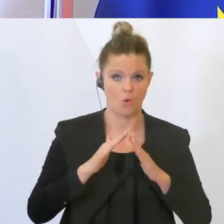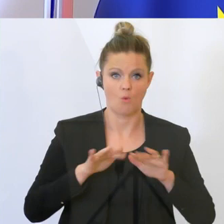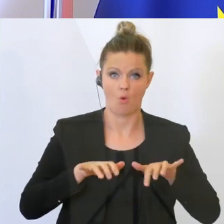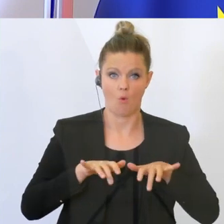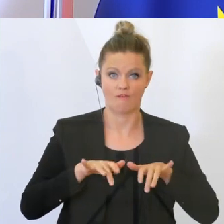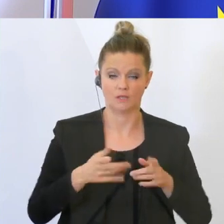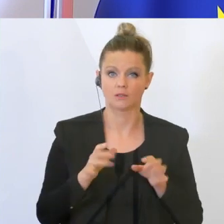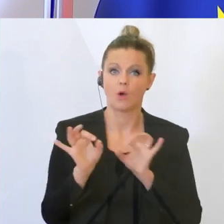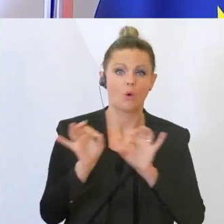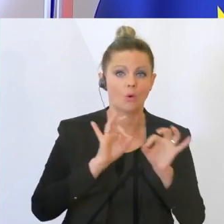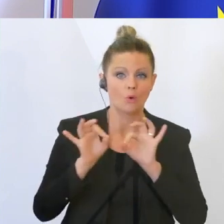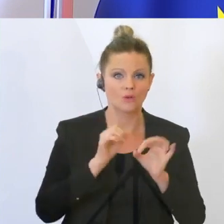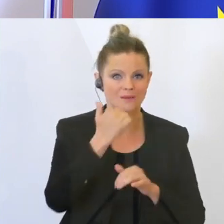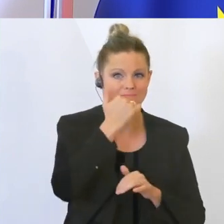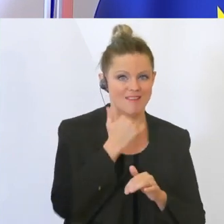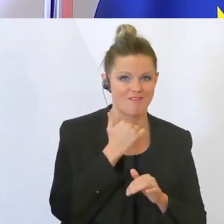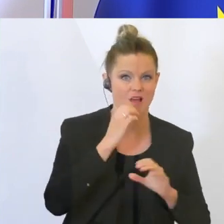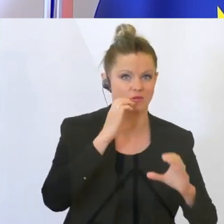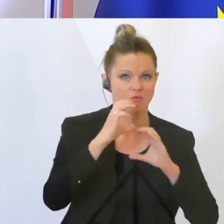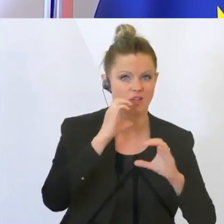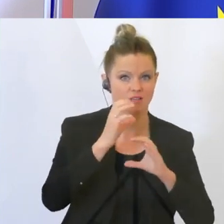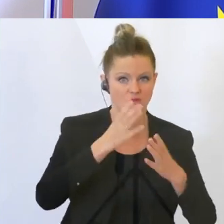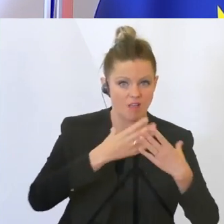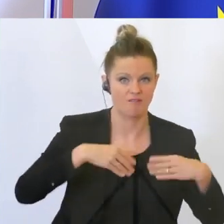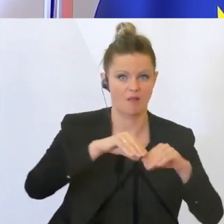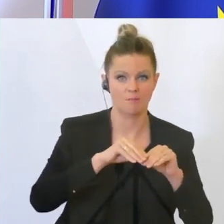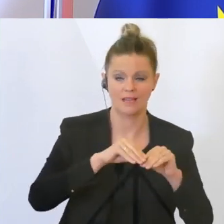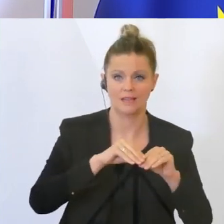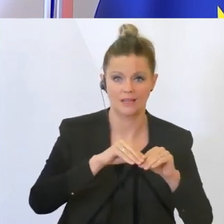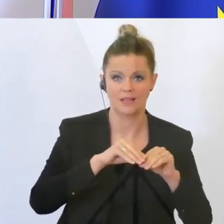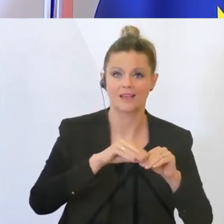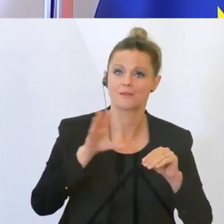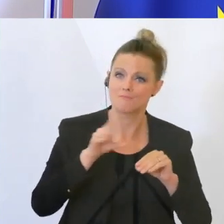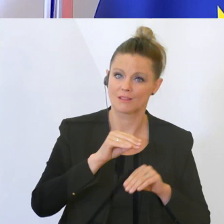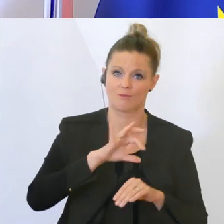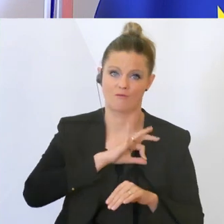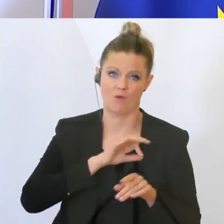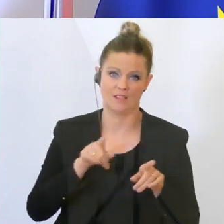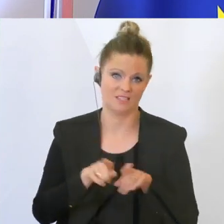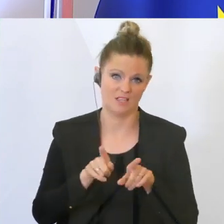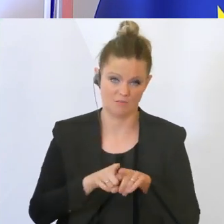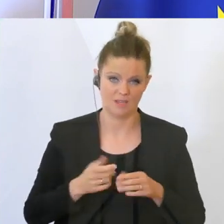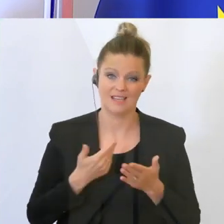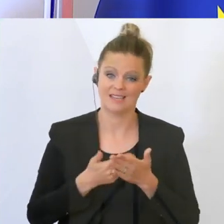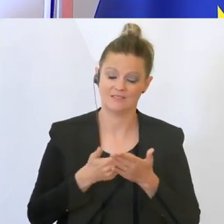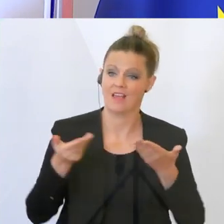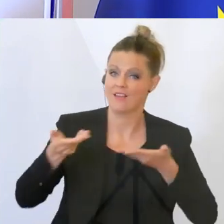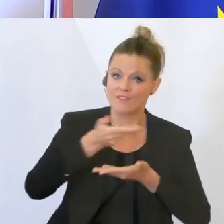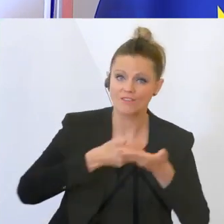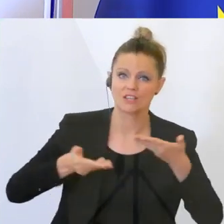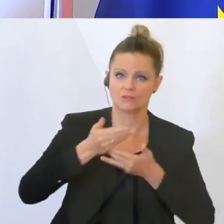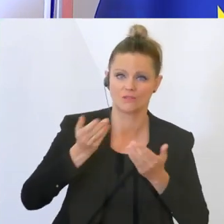sind, oder auch für die private Kommunikation in der Familie und mit den Freunden. Im Sinne der